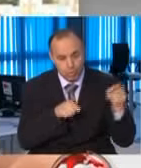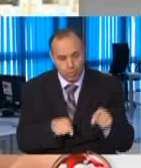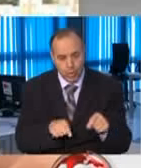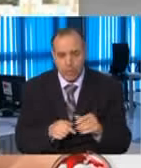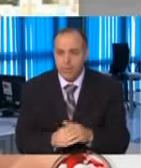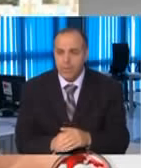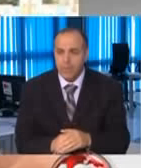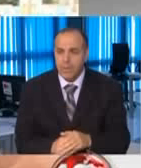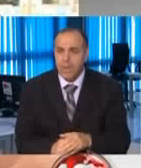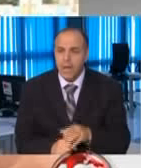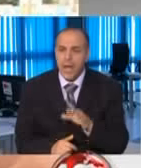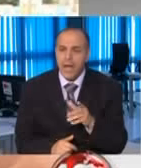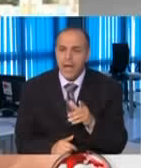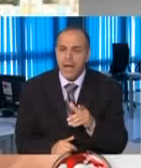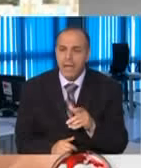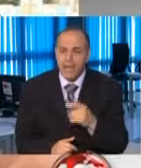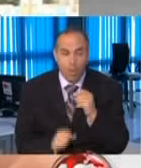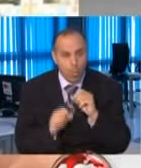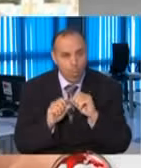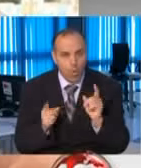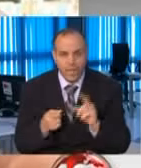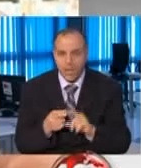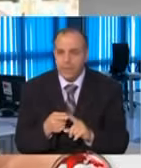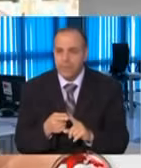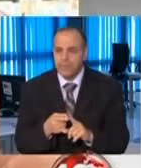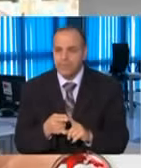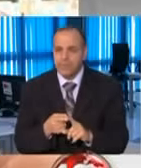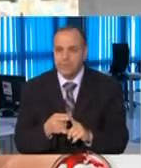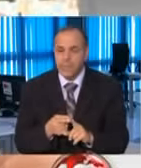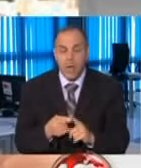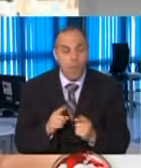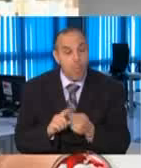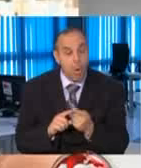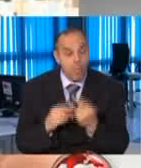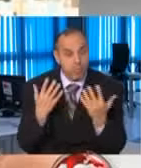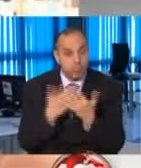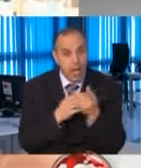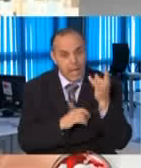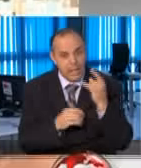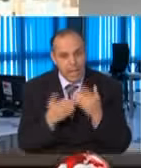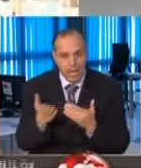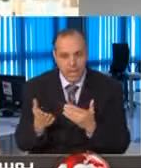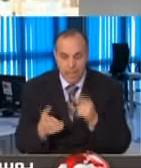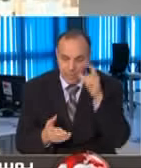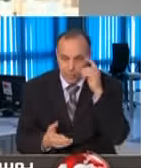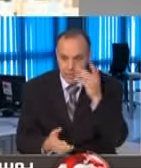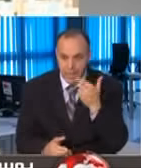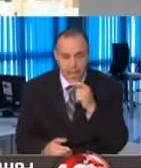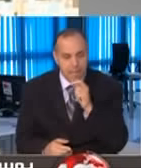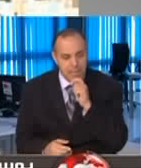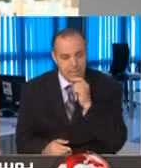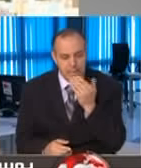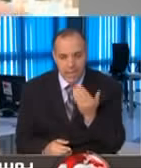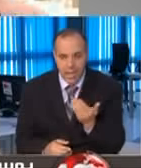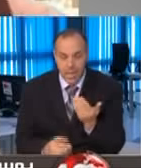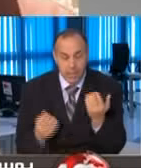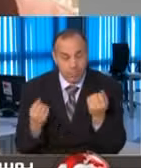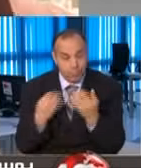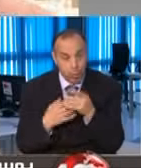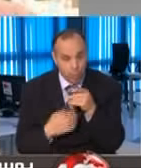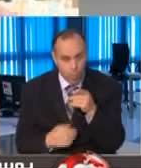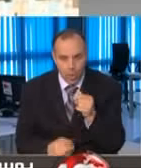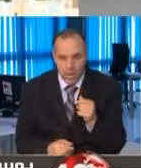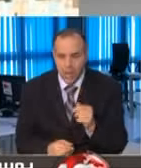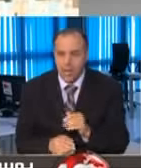وهذا أساسا معناها يبين لنا مدى قيمة هذا الحدث التاريخي. لكن احنا ما زلنا نتناول هذا الحدث